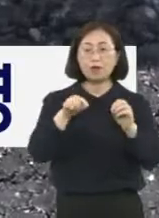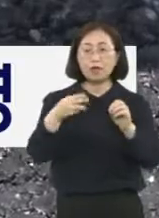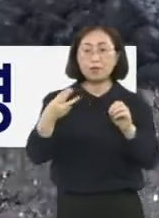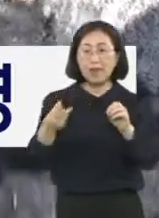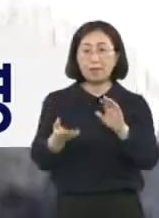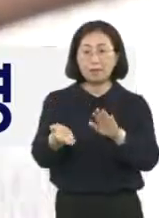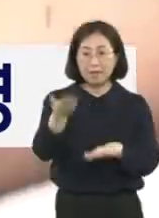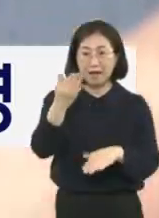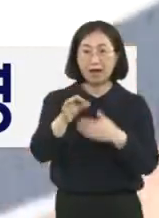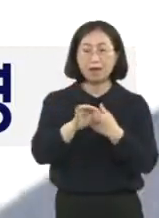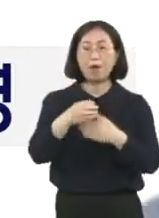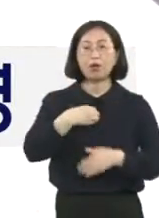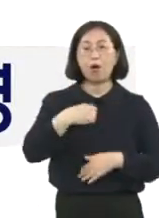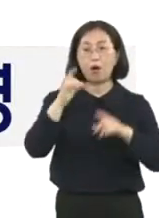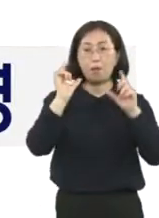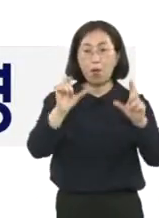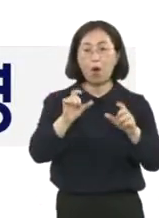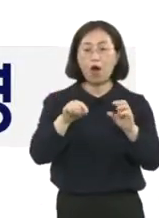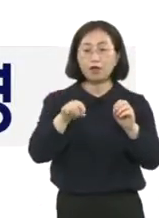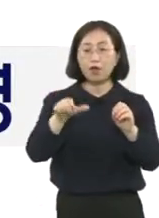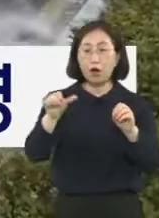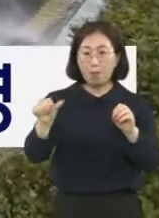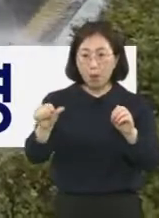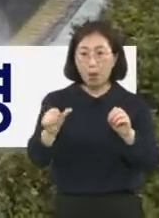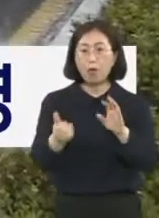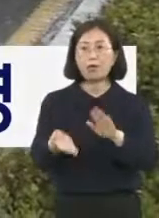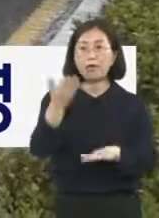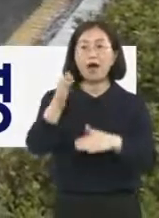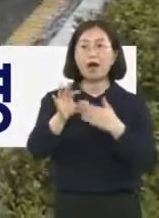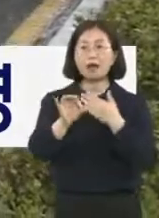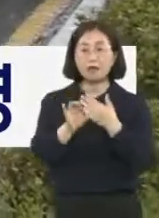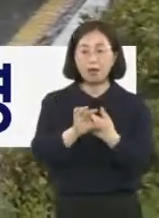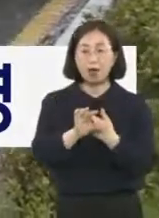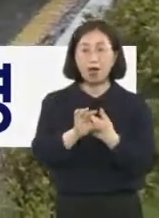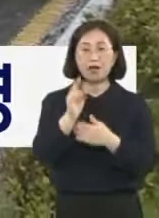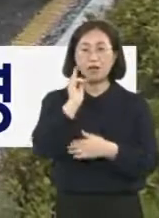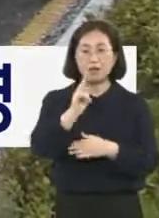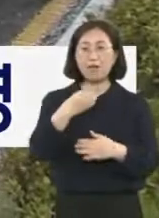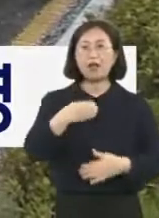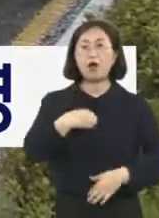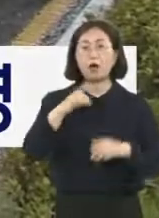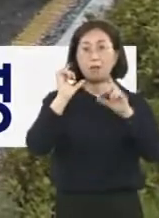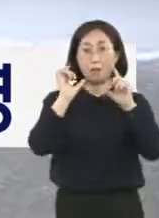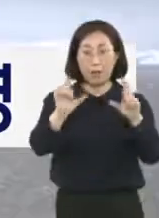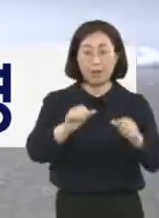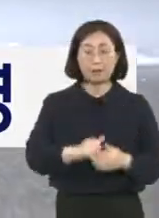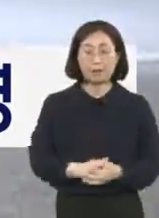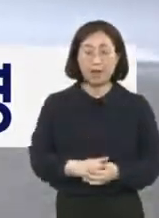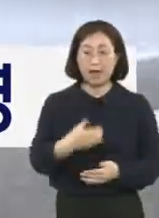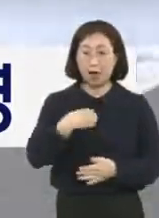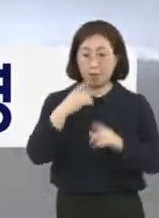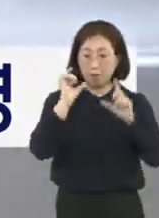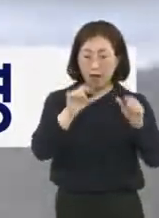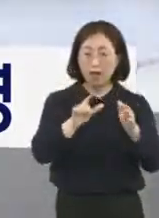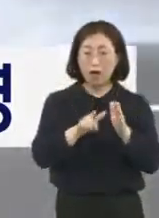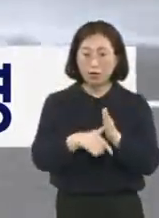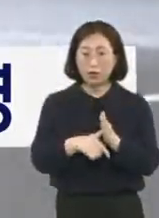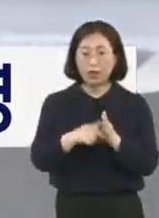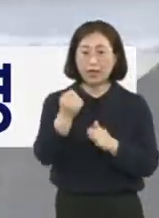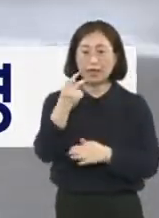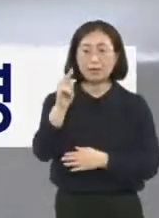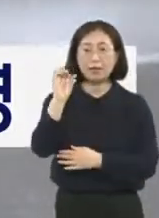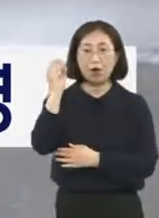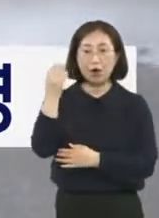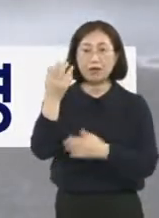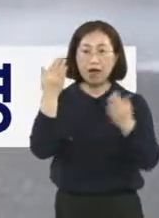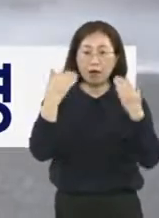0.3ppm 이상이면 경보, 0.5ppm 이상이면 중대경보가 발령됩니다. 경보 발령 시에는 언론사와 학교